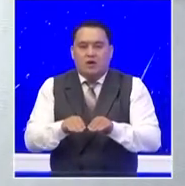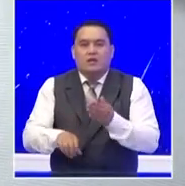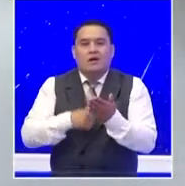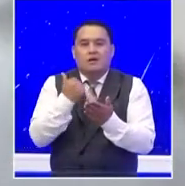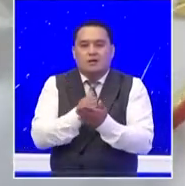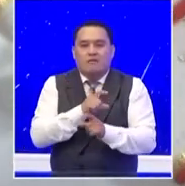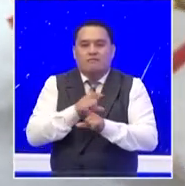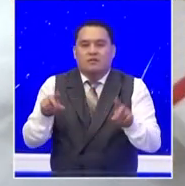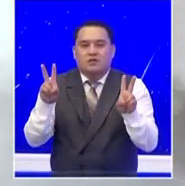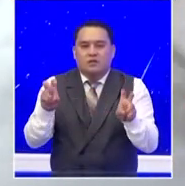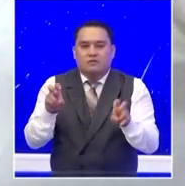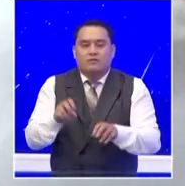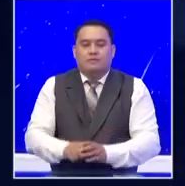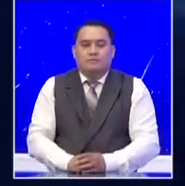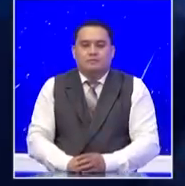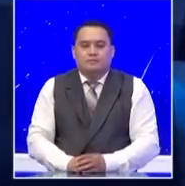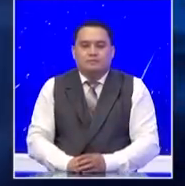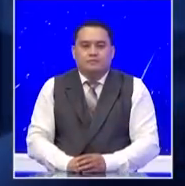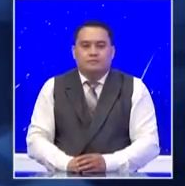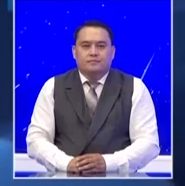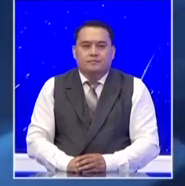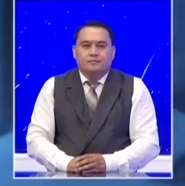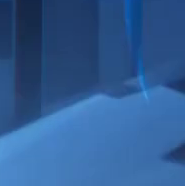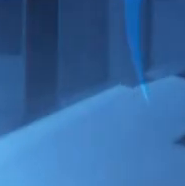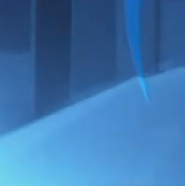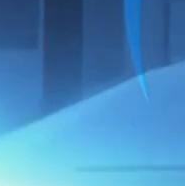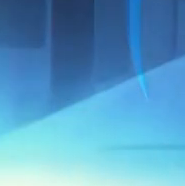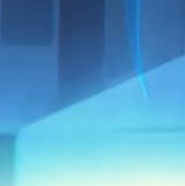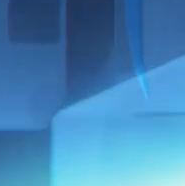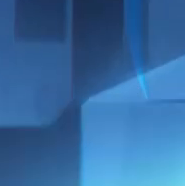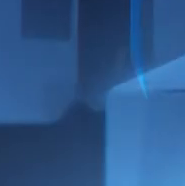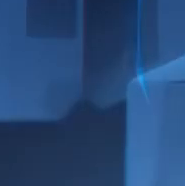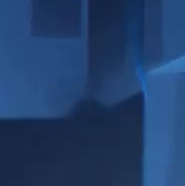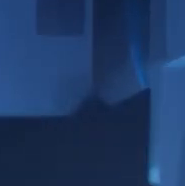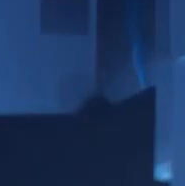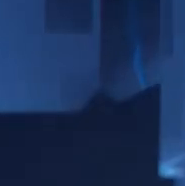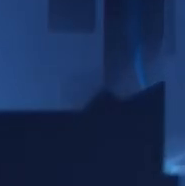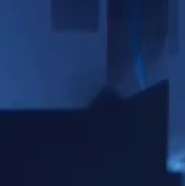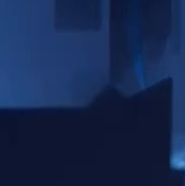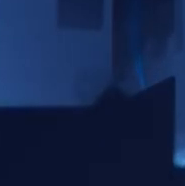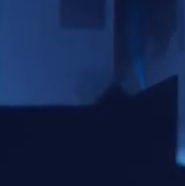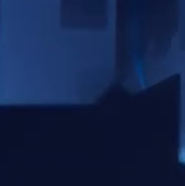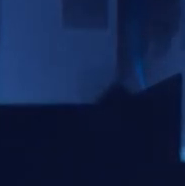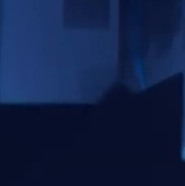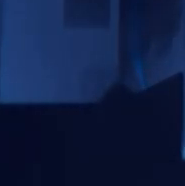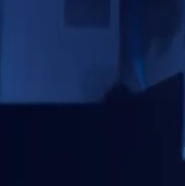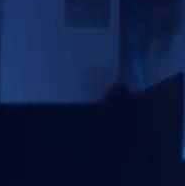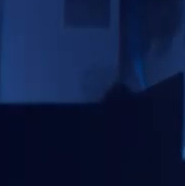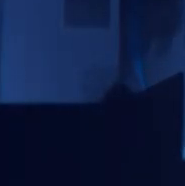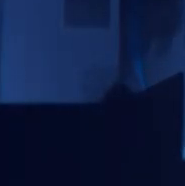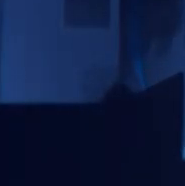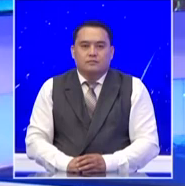главный девиз молодого полицейского. Азат Жумаханов, Мади Байбусынов, телекомпания «Ажитасу», Талдыкурган, Текели.